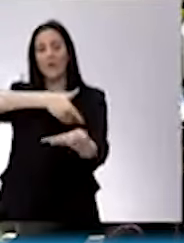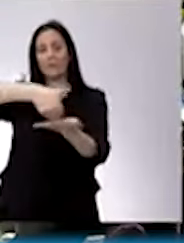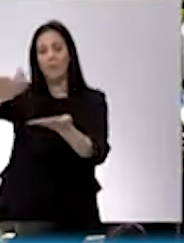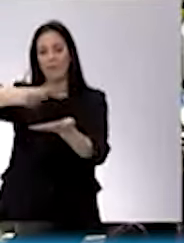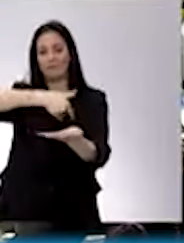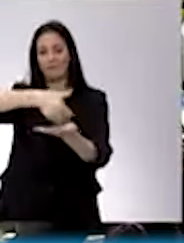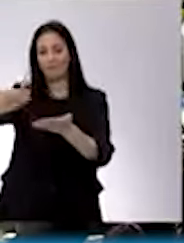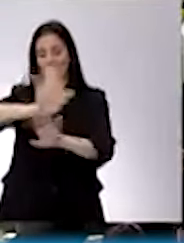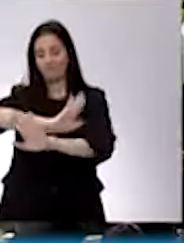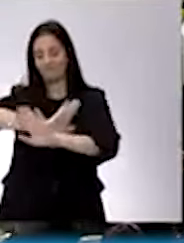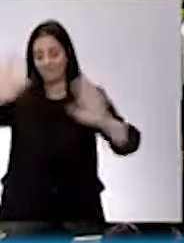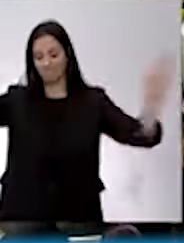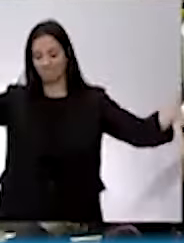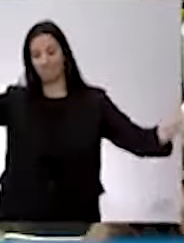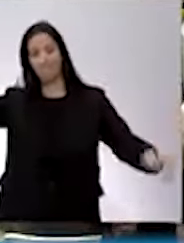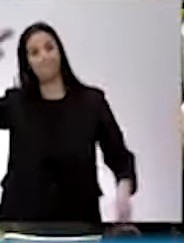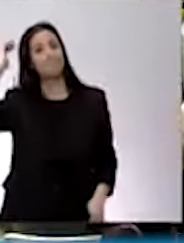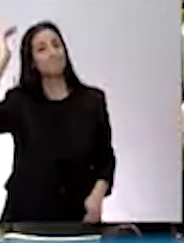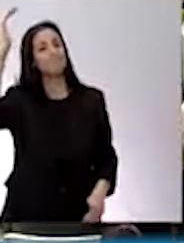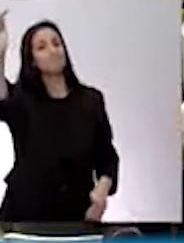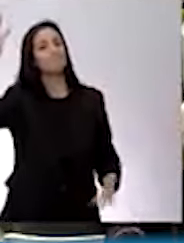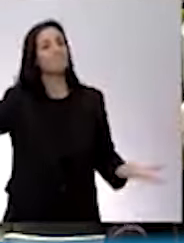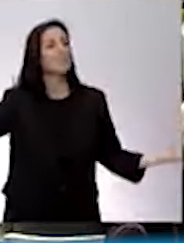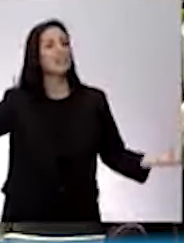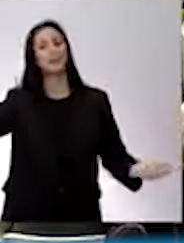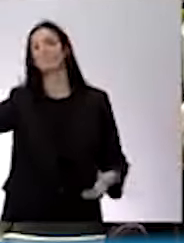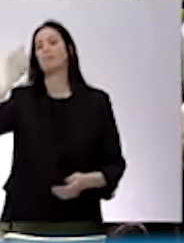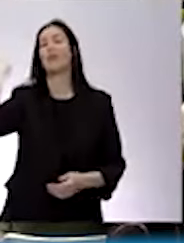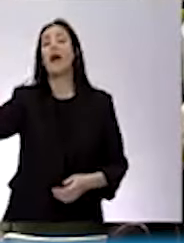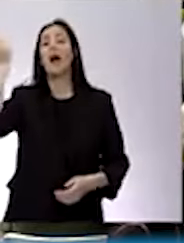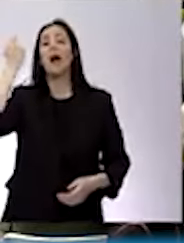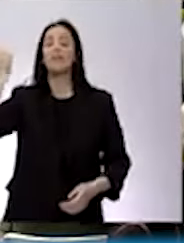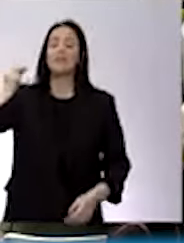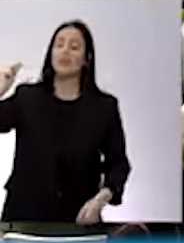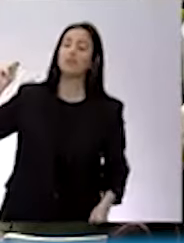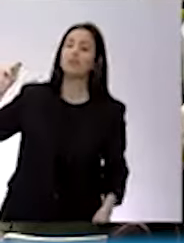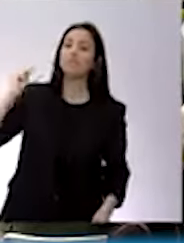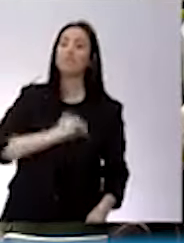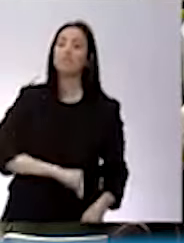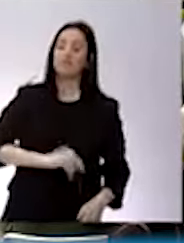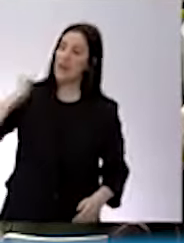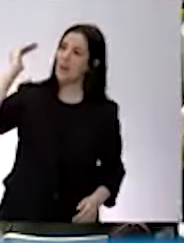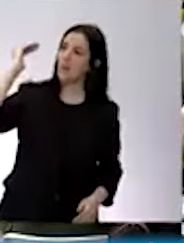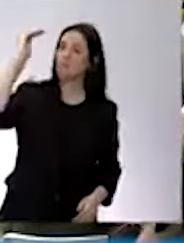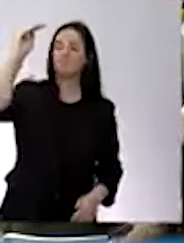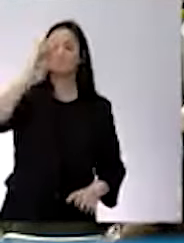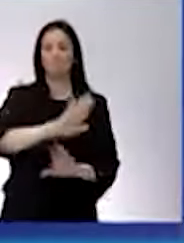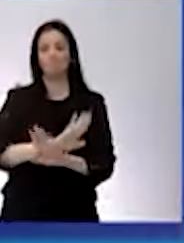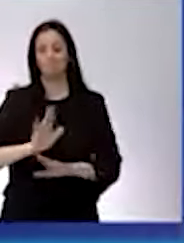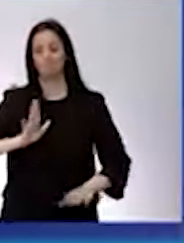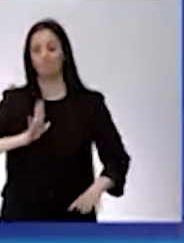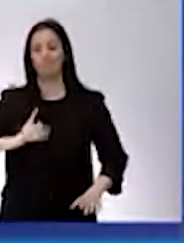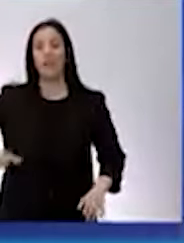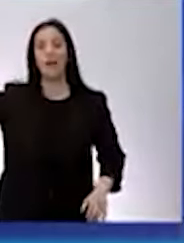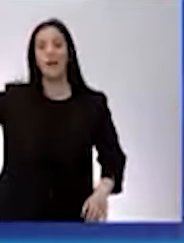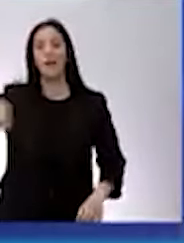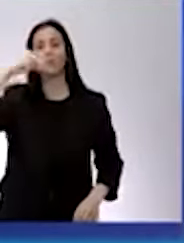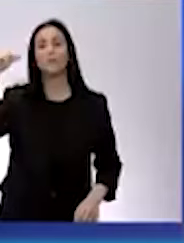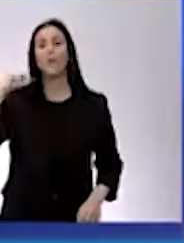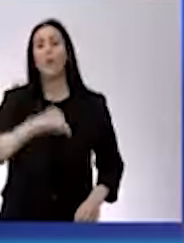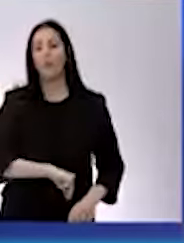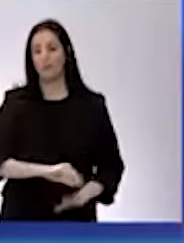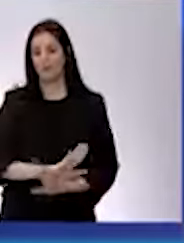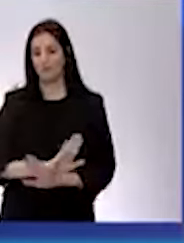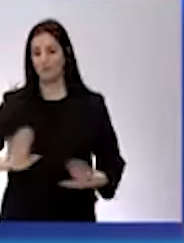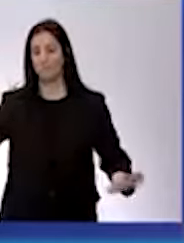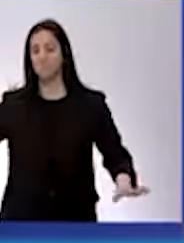πάνω απ' όλα το εθνικό συμφέρον και το συλλογικό καλό. Όλες και όλοι μαζί γιορτάζουμε 50